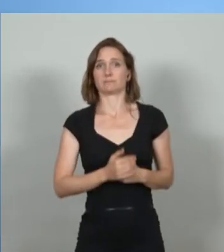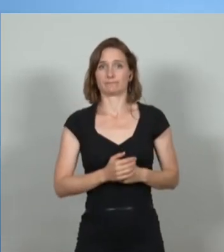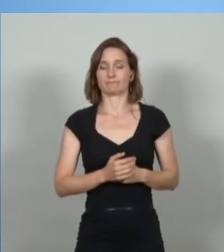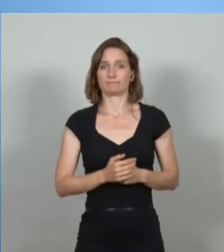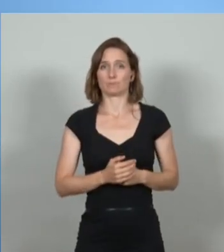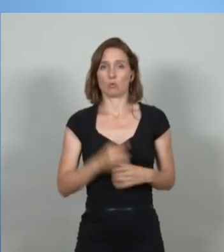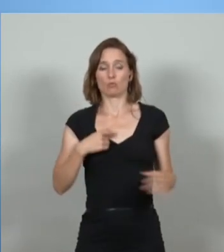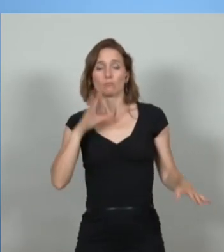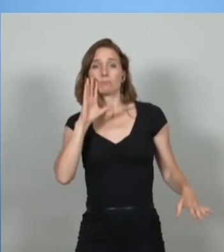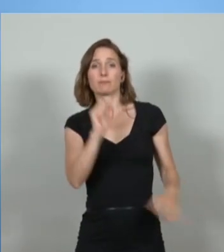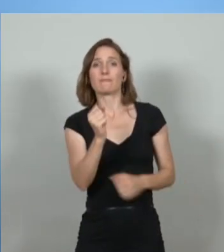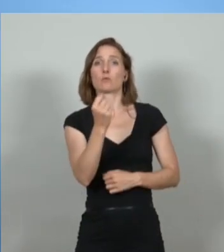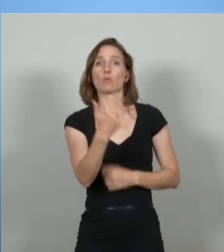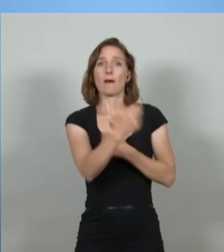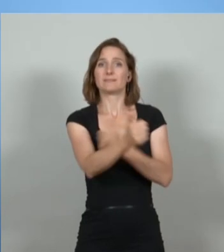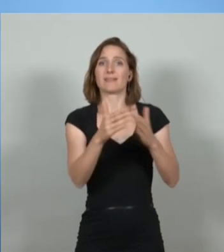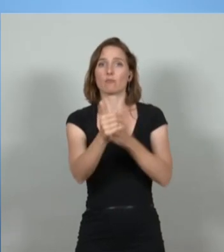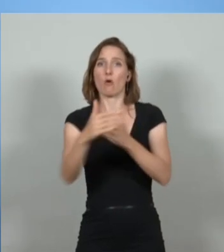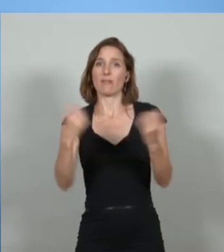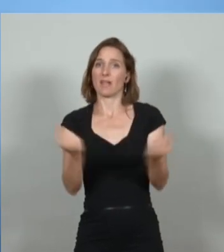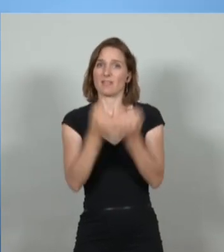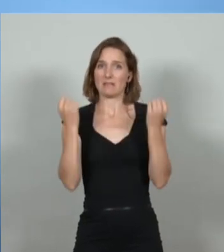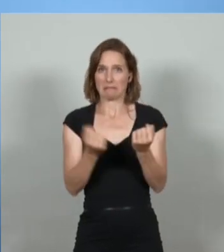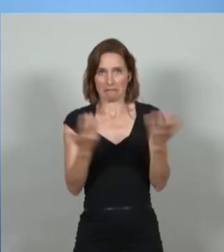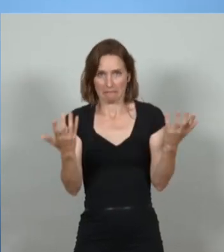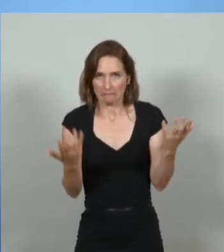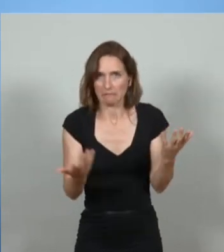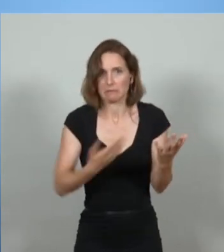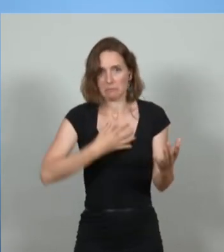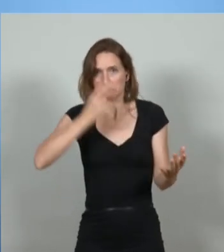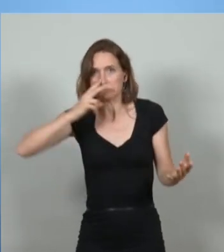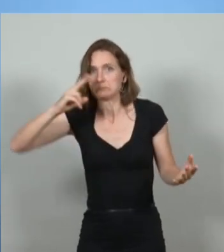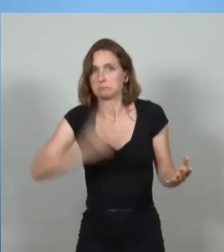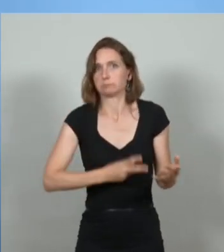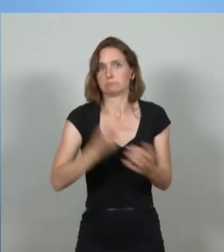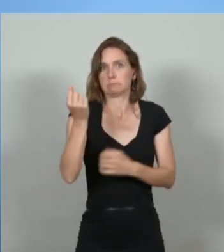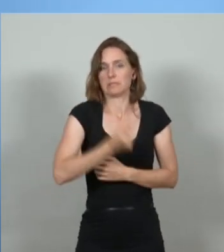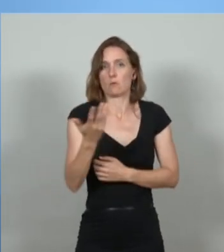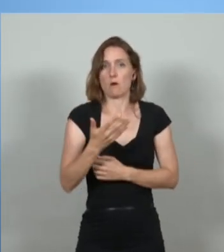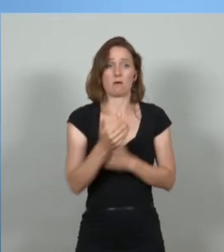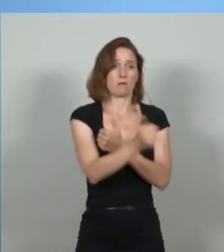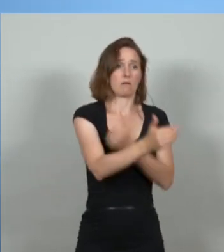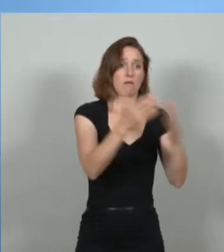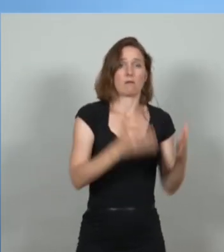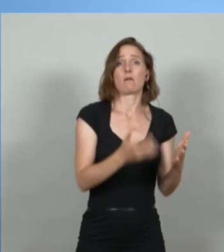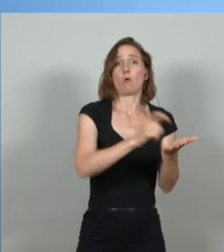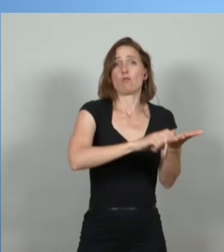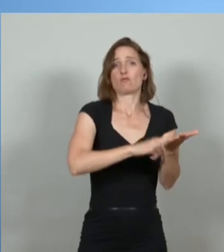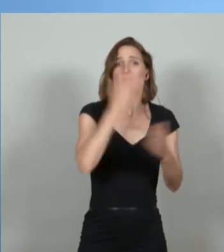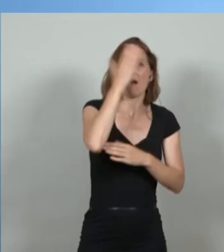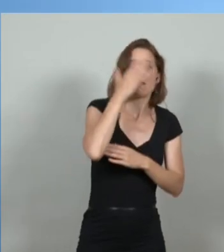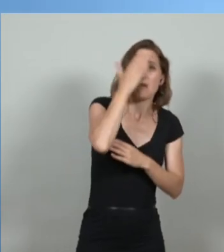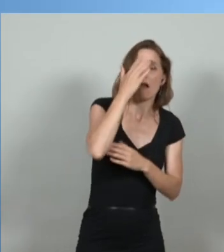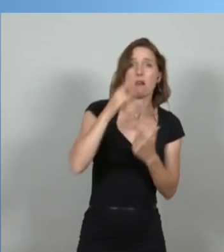grands secteurs d'activités particulièrement pernicieux l'industrie des produits d'origine animale les véhicules à moteur thermique les vols commerciaux